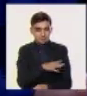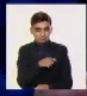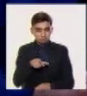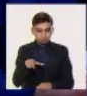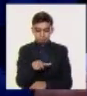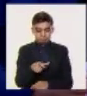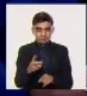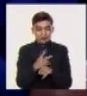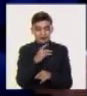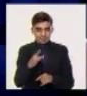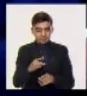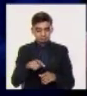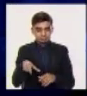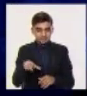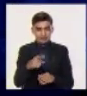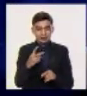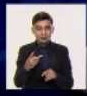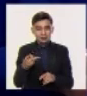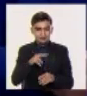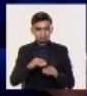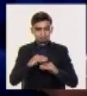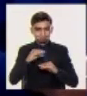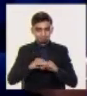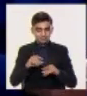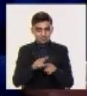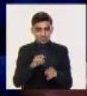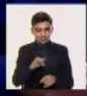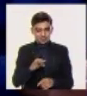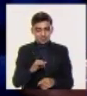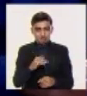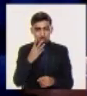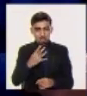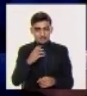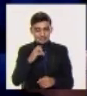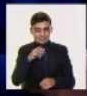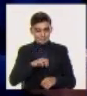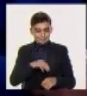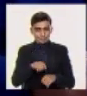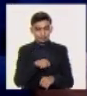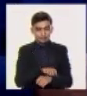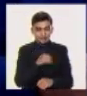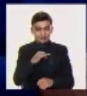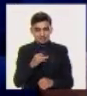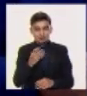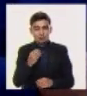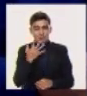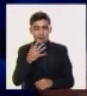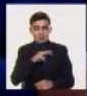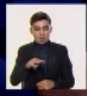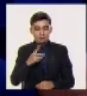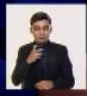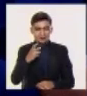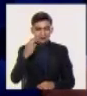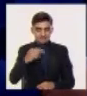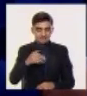Здесь должны были положить асфальт в 2 слоя. То есть крупнозернистый в 4 сантиметра и мелкозернистый на сумму 5 миллионов